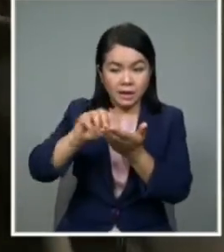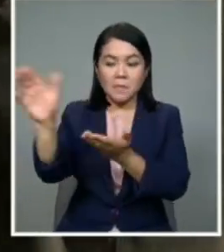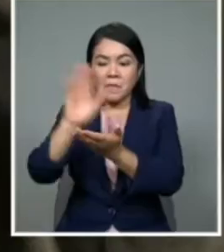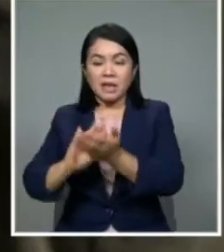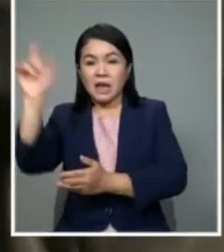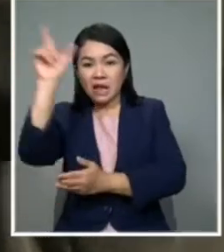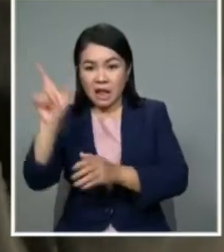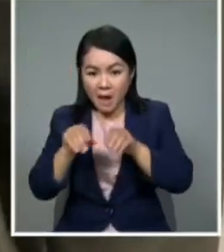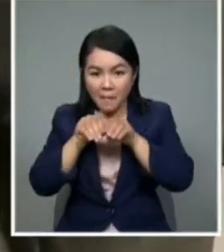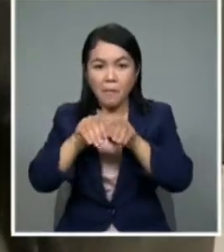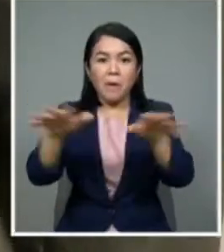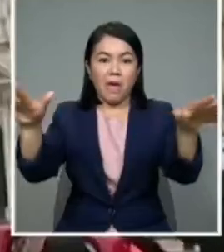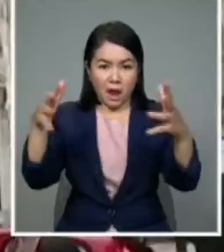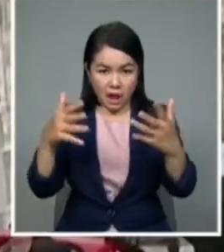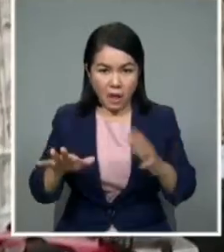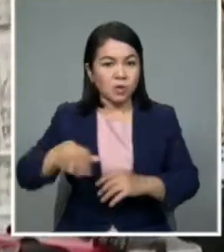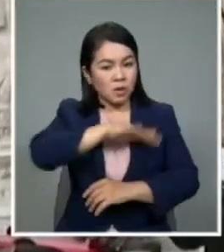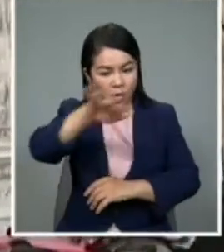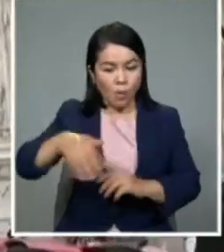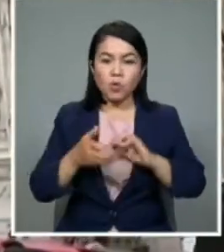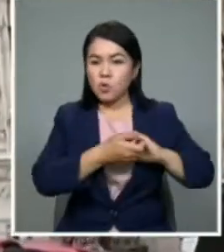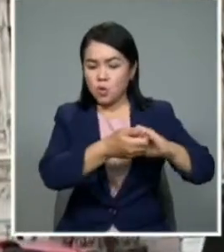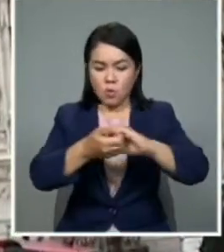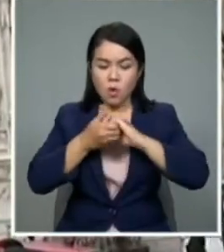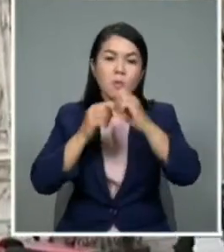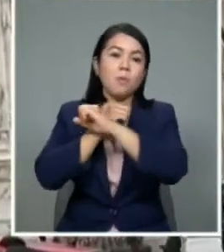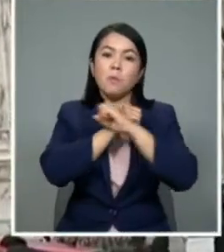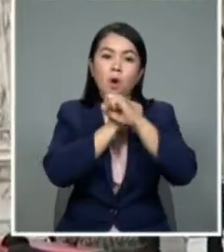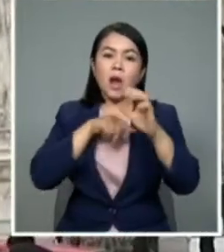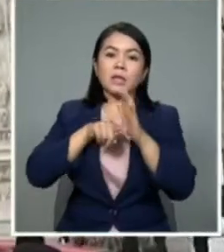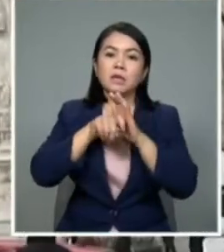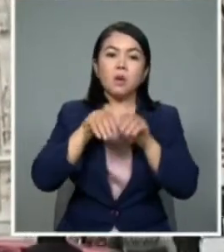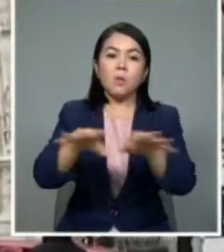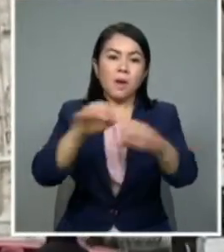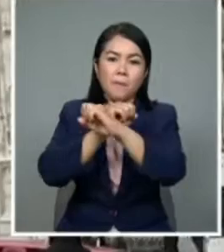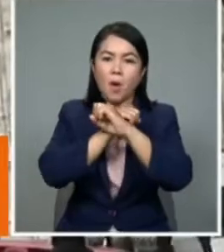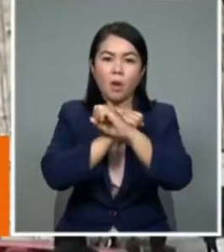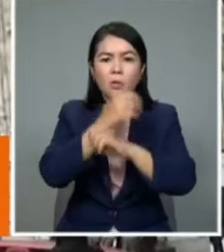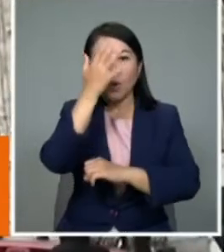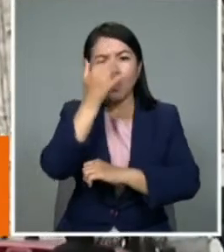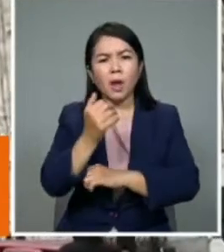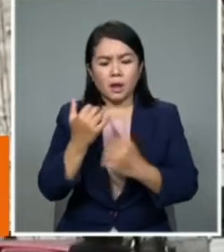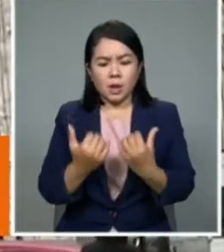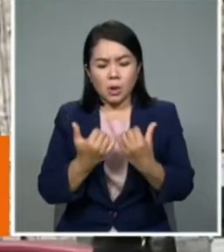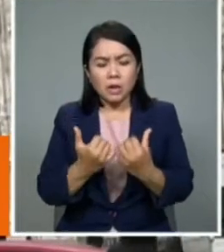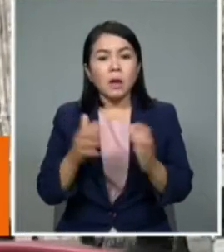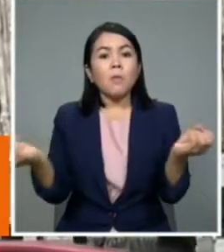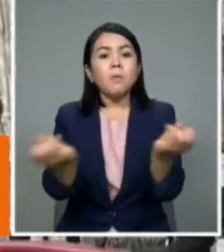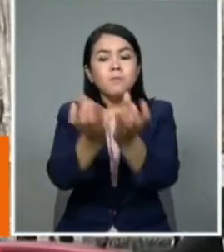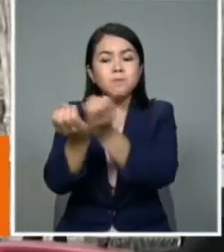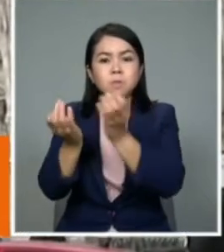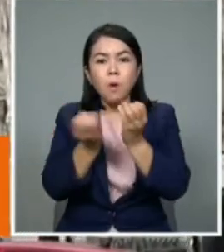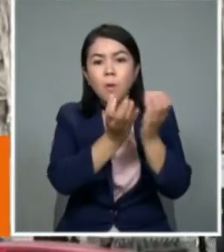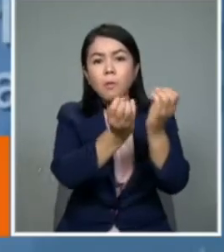ในขณะนี้แล้วก็ประเทศอื่นๆนั้นต้องร่วมมือกันโดยเร็วในการควบคุมการระบาดของไวรัสตัวนี้ให้ได้ซึ่งเอาจริงๆตอนนี้เนี่ยเชื้อมันลุกลามไป